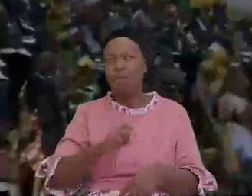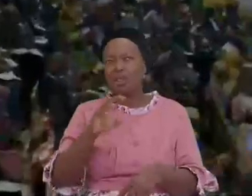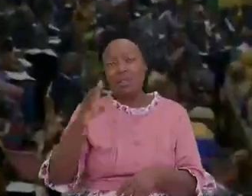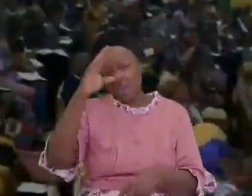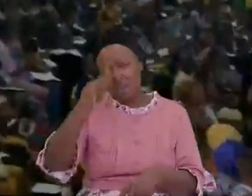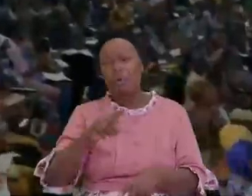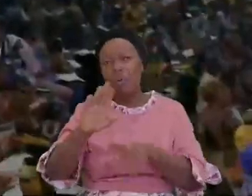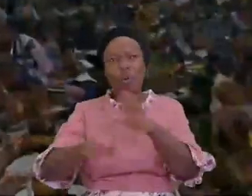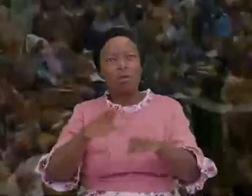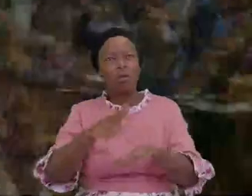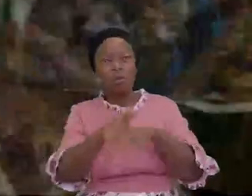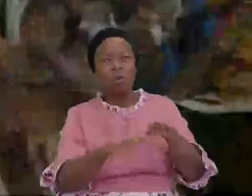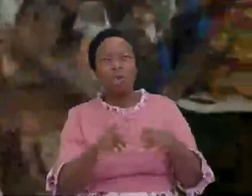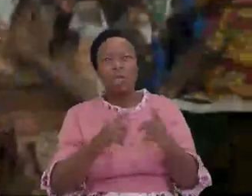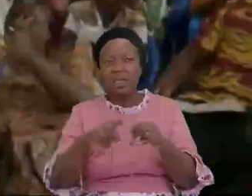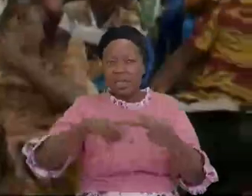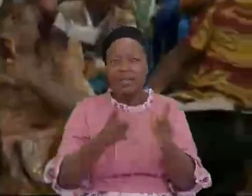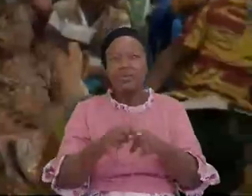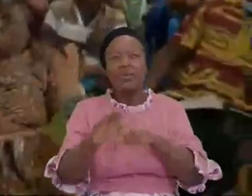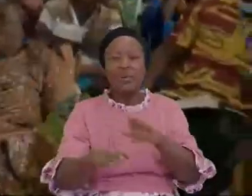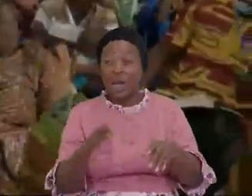à courir. Après ça,